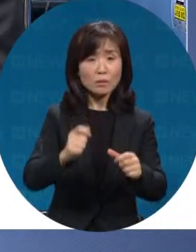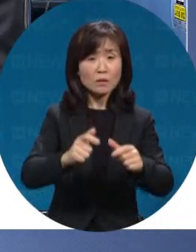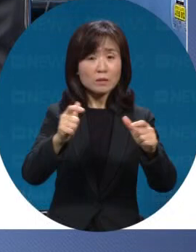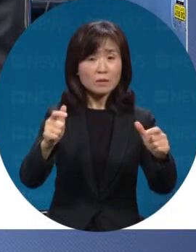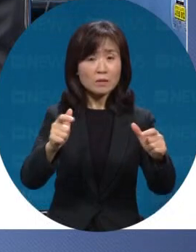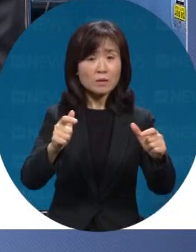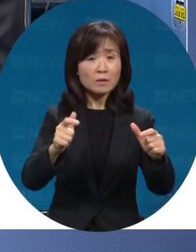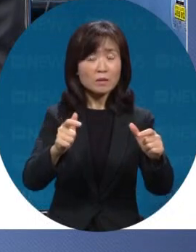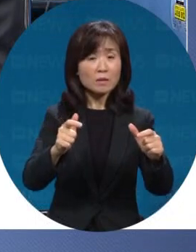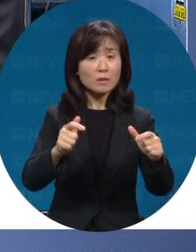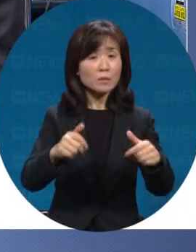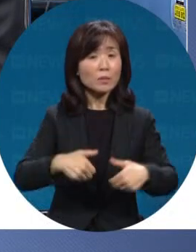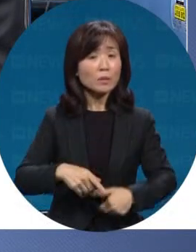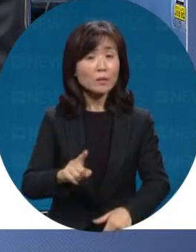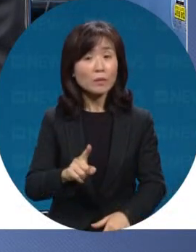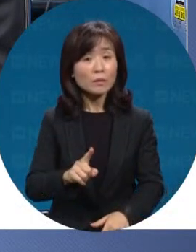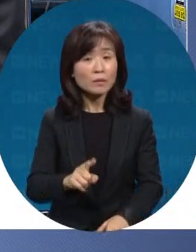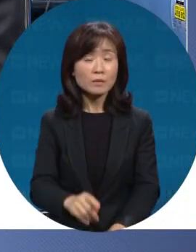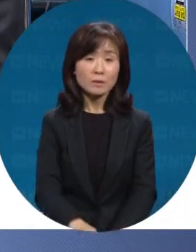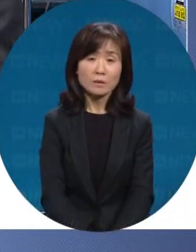좋을까요?